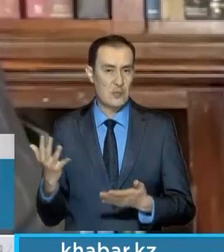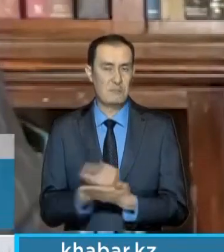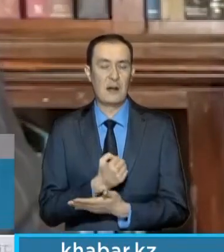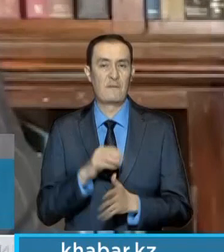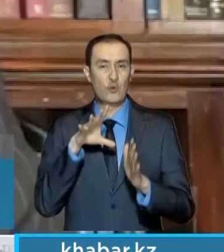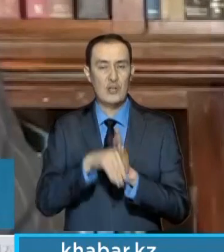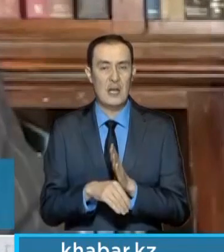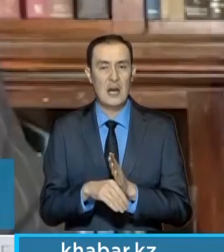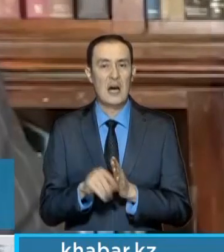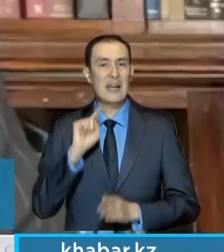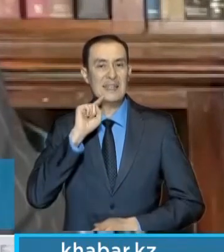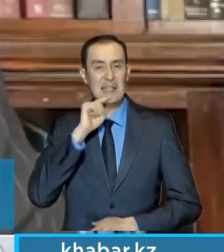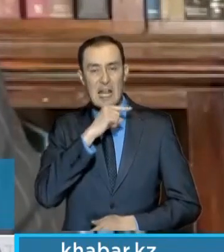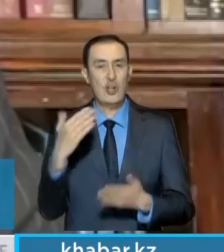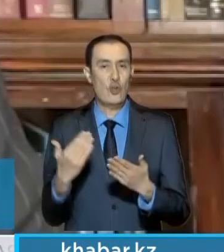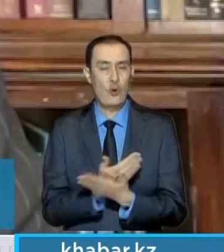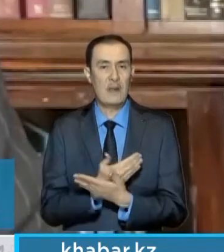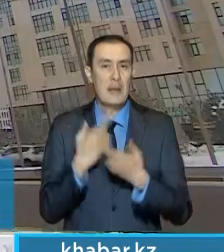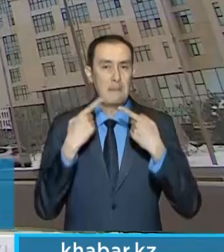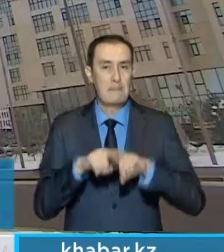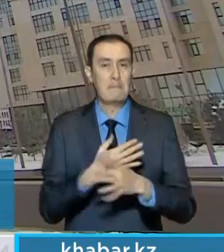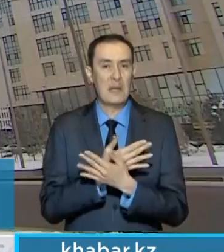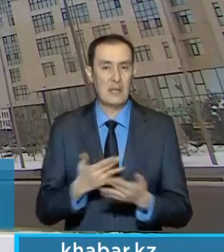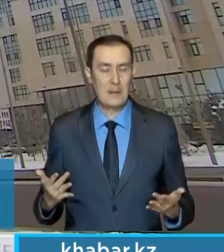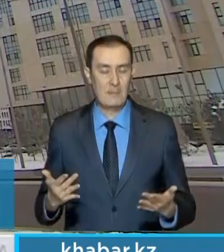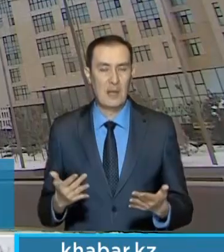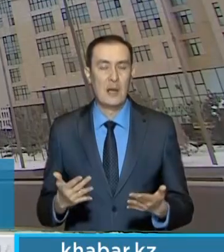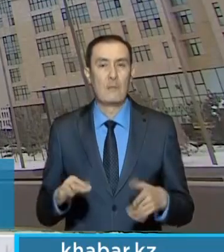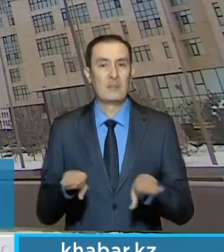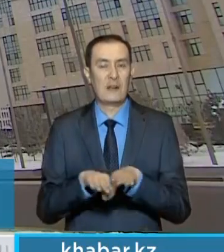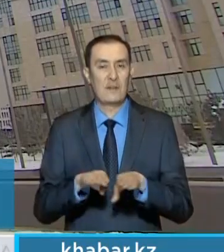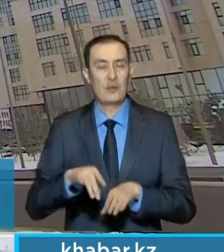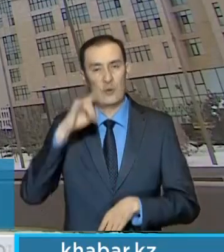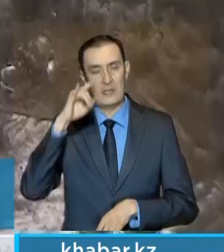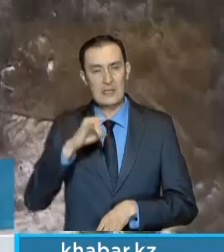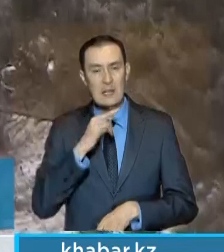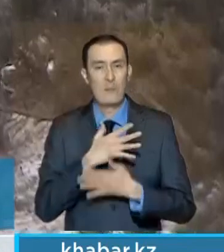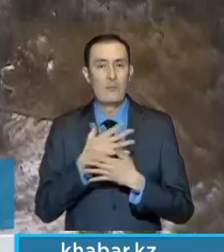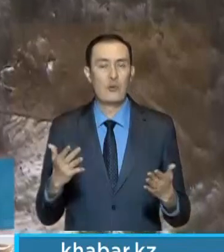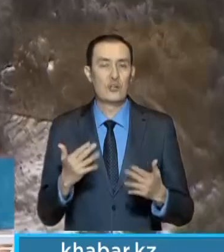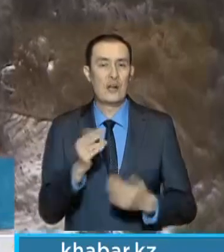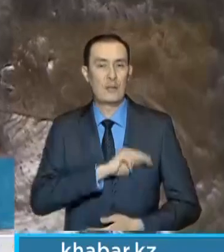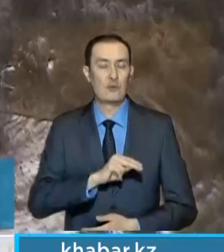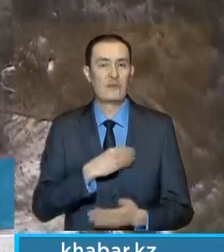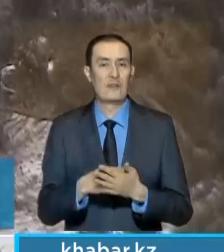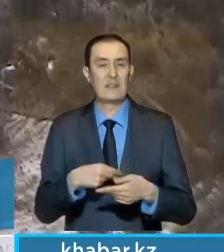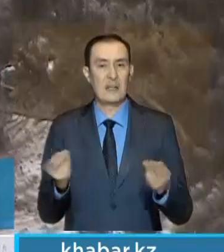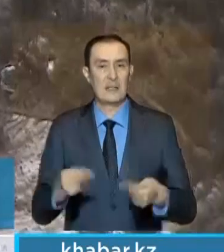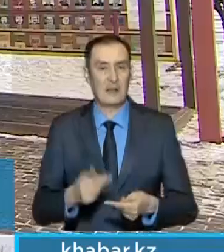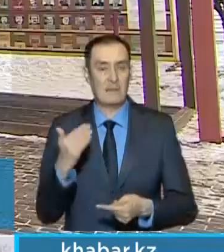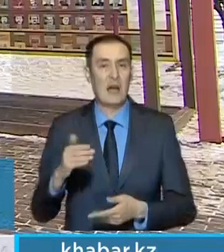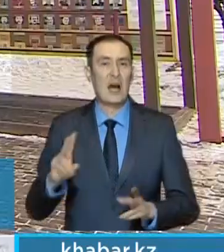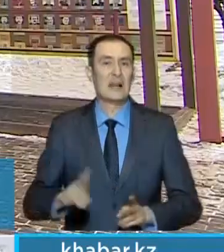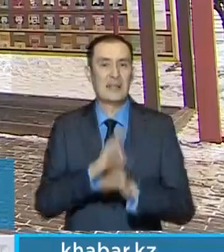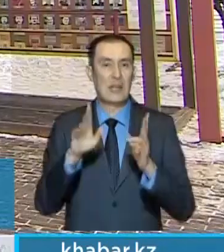внедряя рациональные инновационные метод в разрезе регионов Казахстана наибольшая доля действующих инвестком приходится на